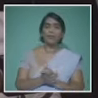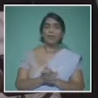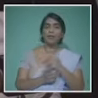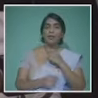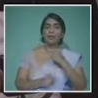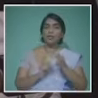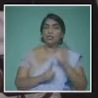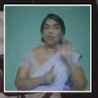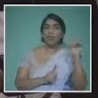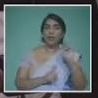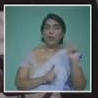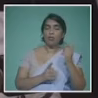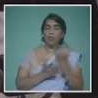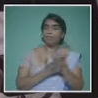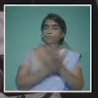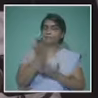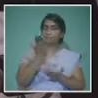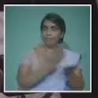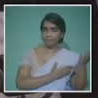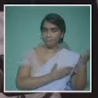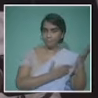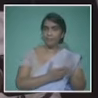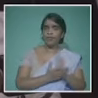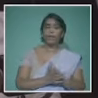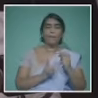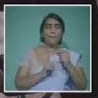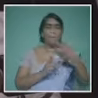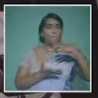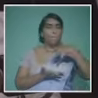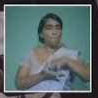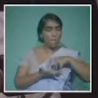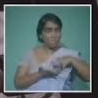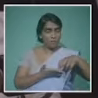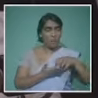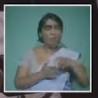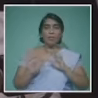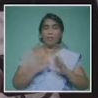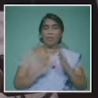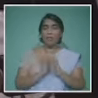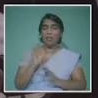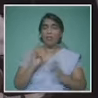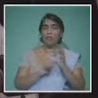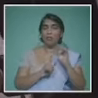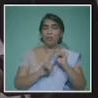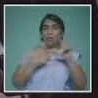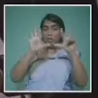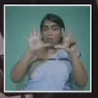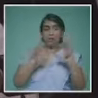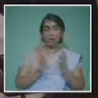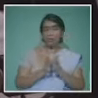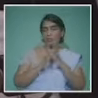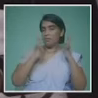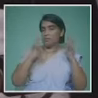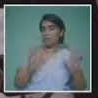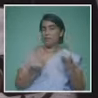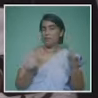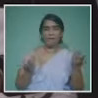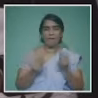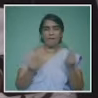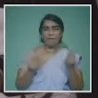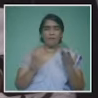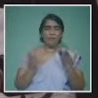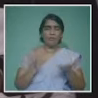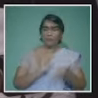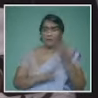जनाधिपति कार्यालयट लिपियक लिव्वा पलात पालन आयतन मंत्री वरुन 8000 कुंगाक वैडी एक नडत्तु करन्न बै ए संबंधेन यम